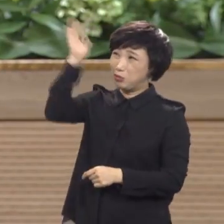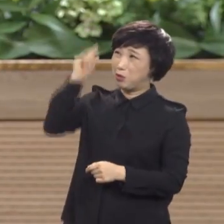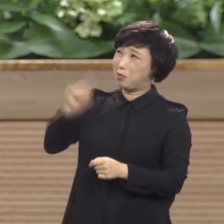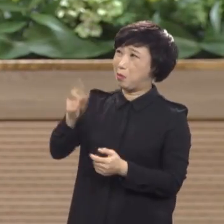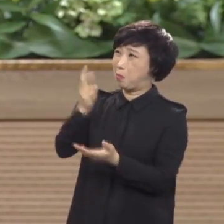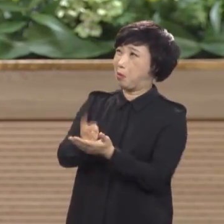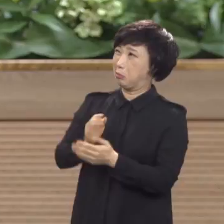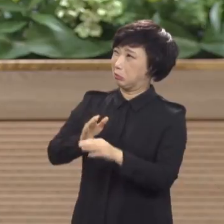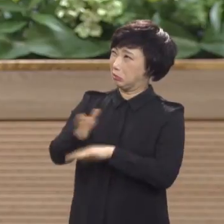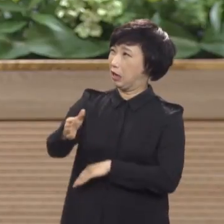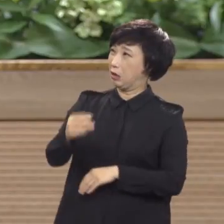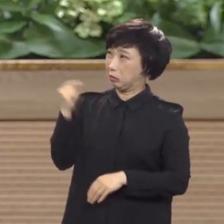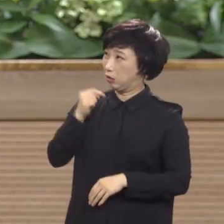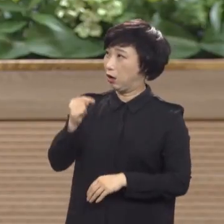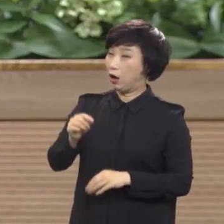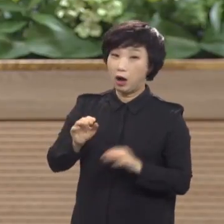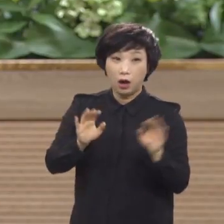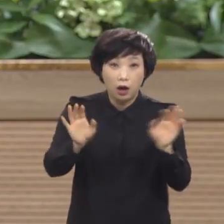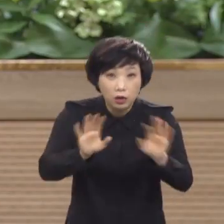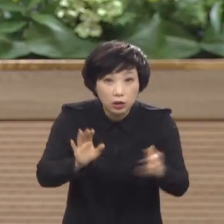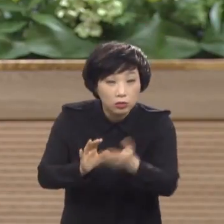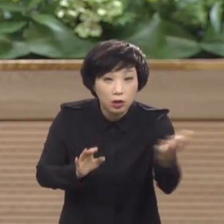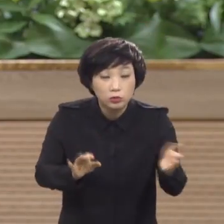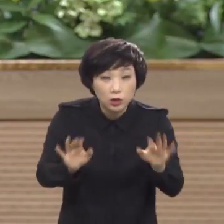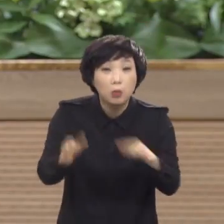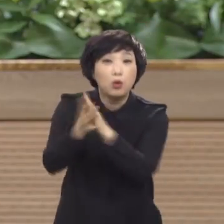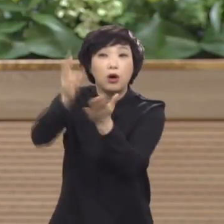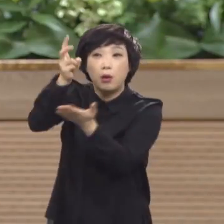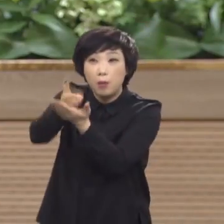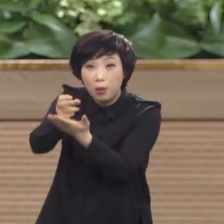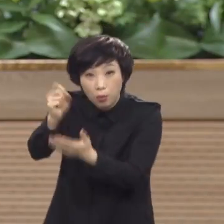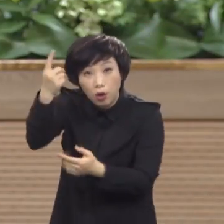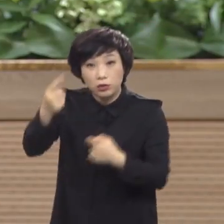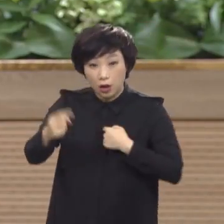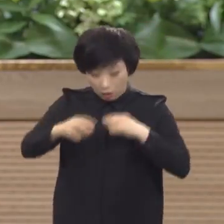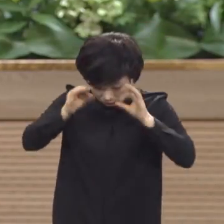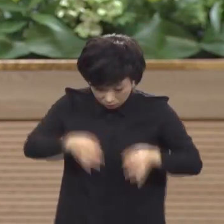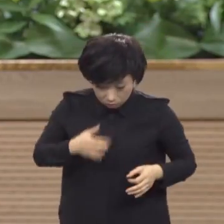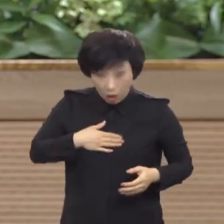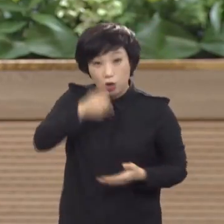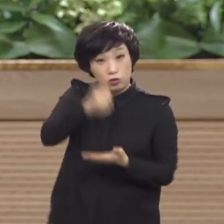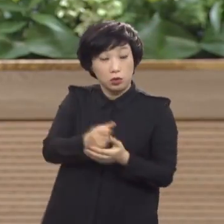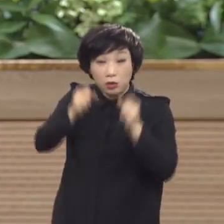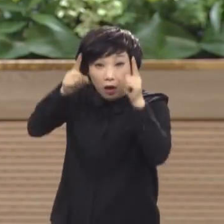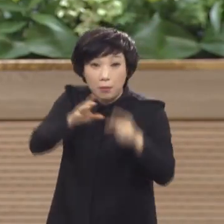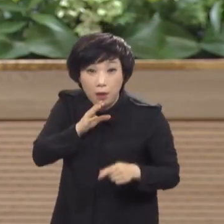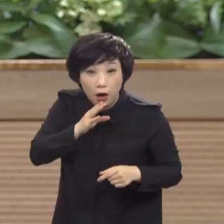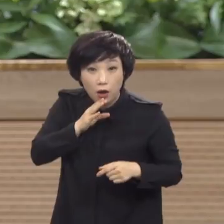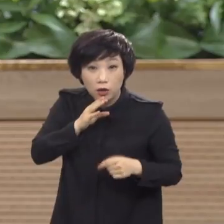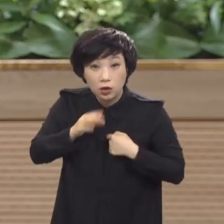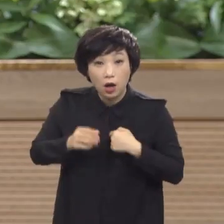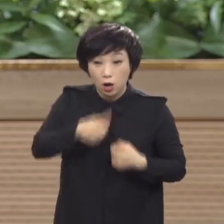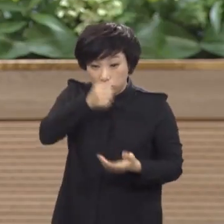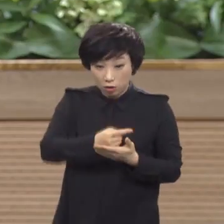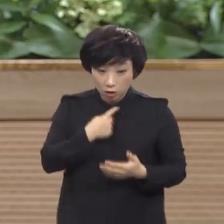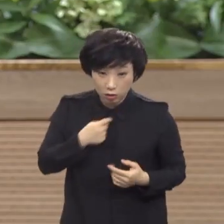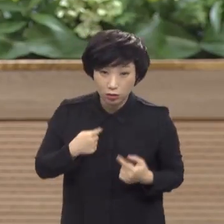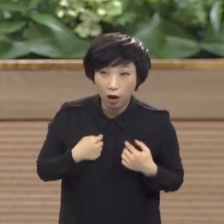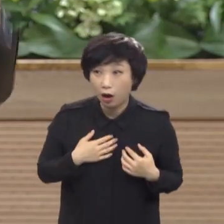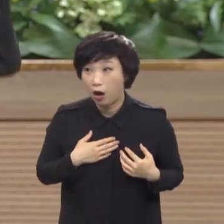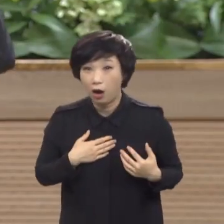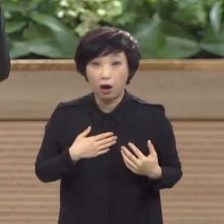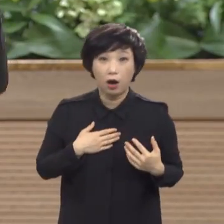아니요. 율법을 통해서 내가 죄를 깨닫는데, 내가 죄를 졌다